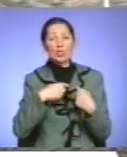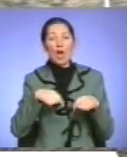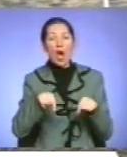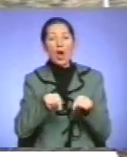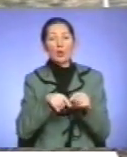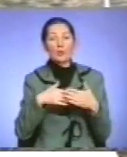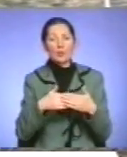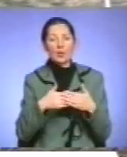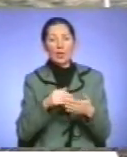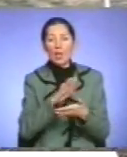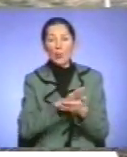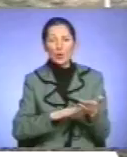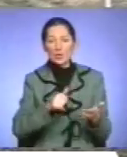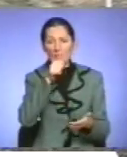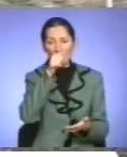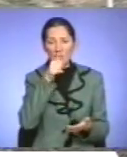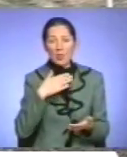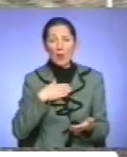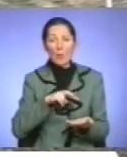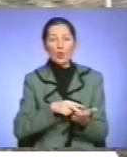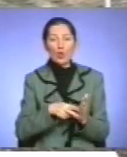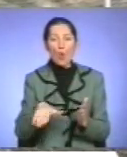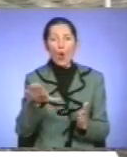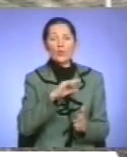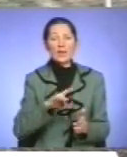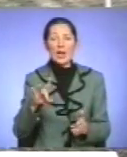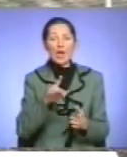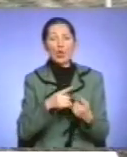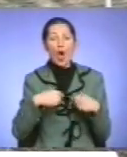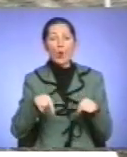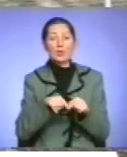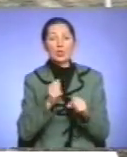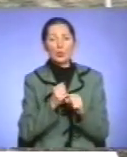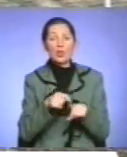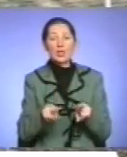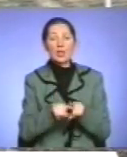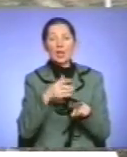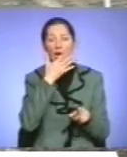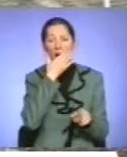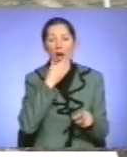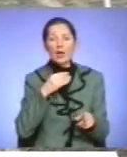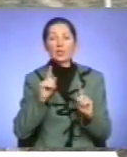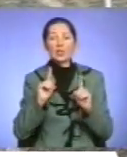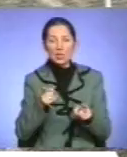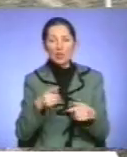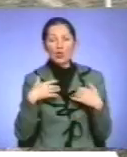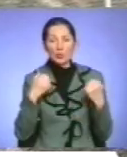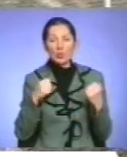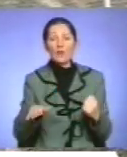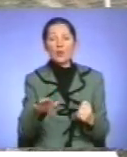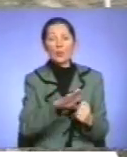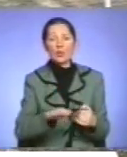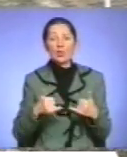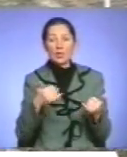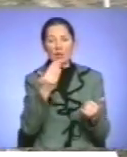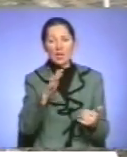організацій на протязі місяця ми плануємо у всіх районах області зробити такі гарні діючі спортивні майданчики для наших